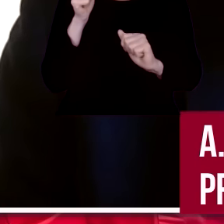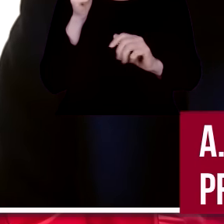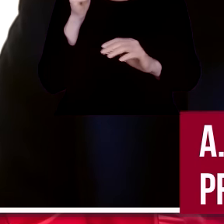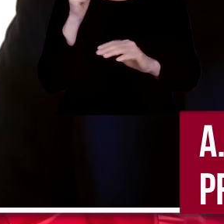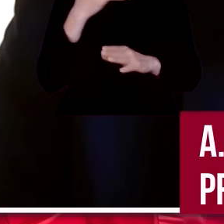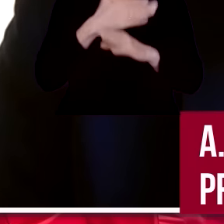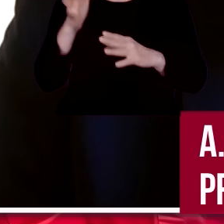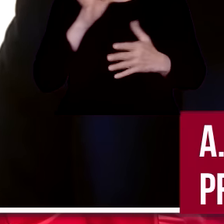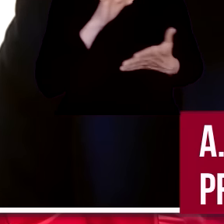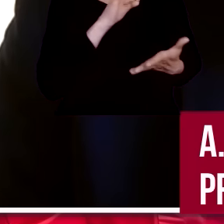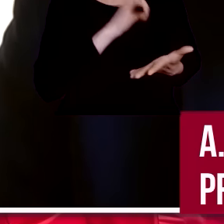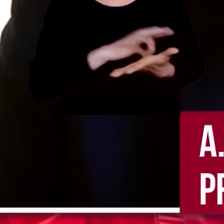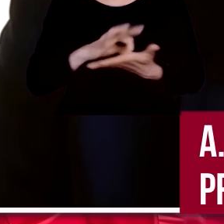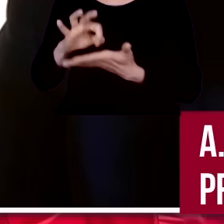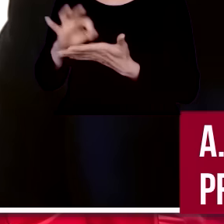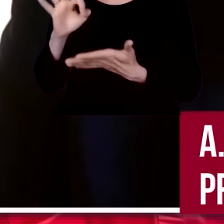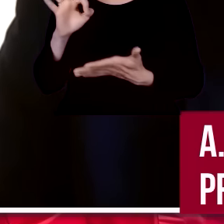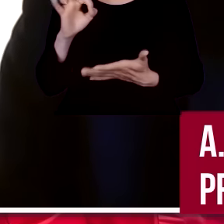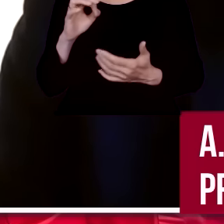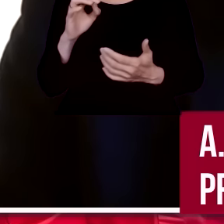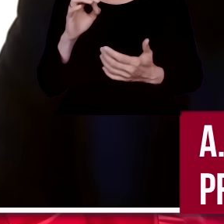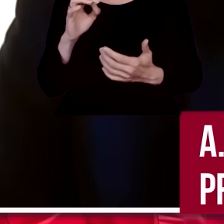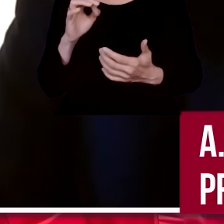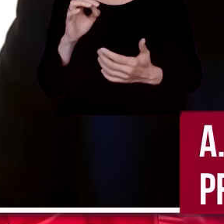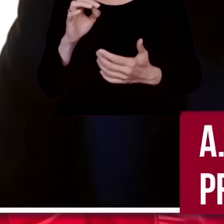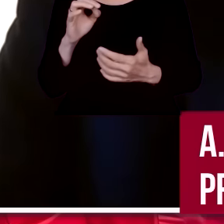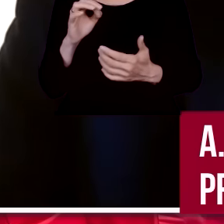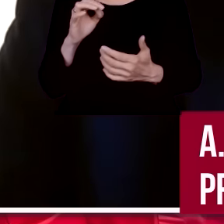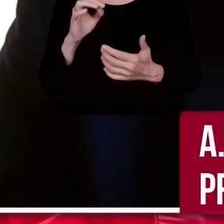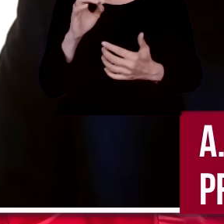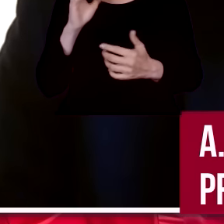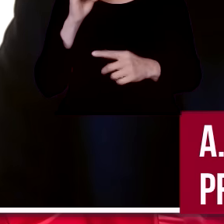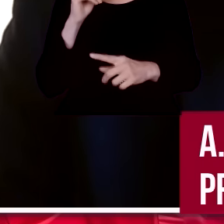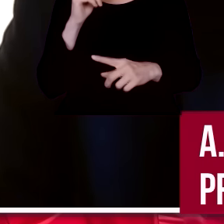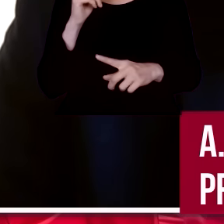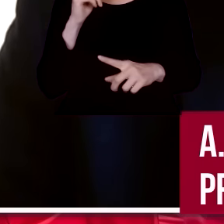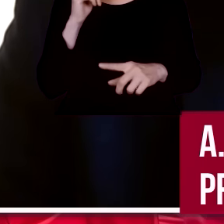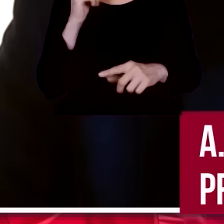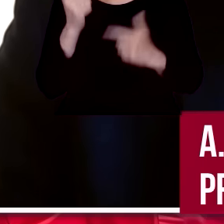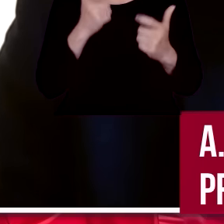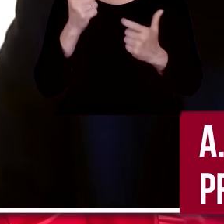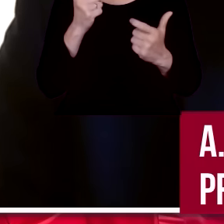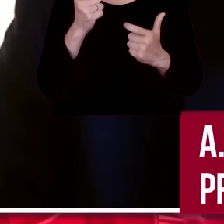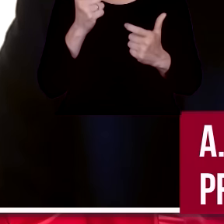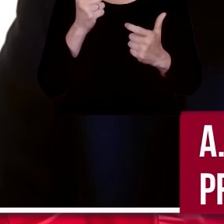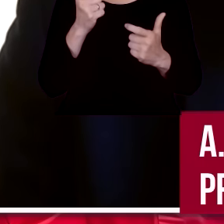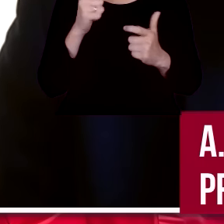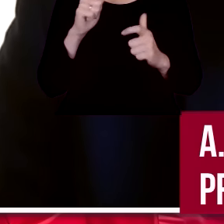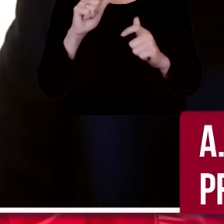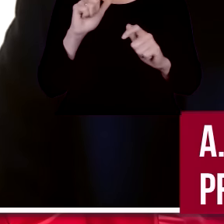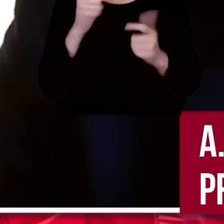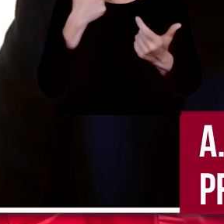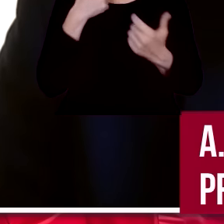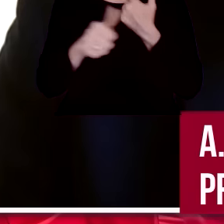konsekwentnie z Żelazną Żelazną miotłą ulubione sformułowanie obecnej władzy wymiatać to wszystko co do tego pożaru